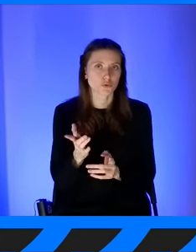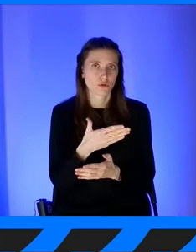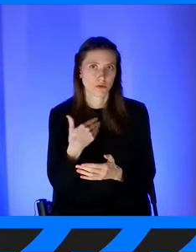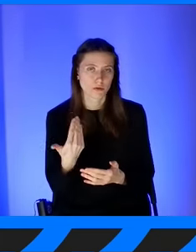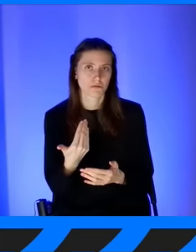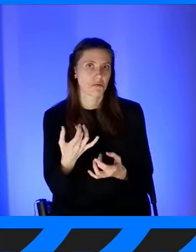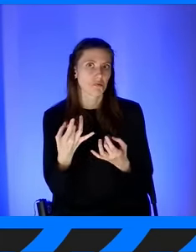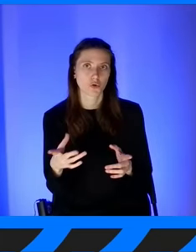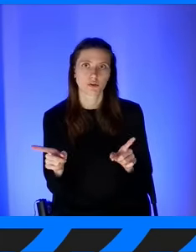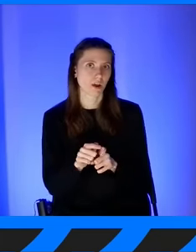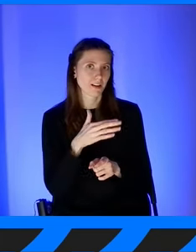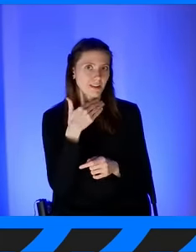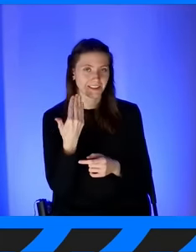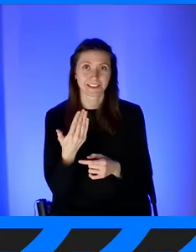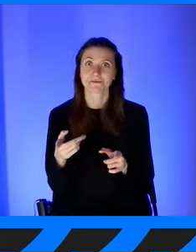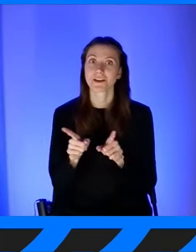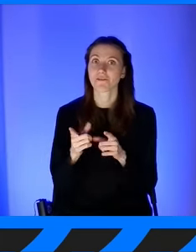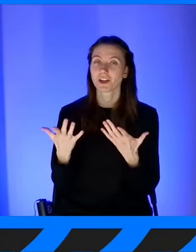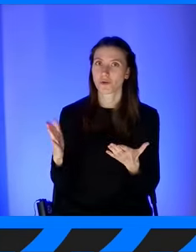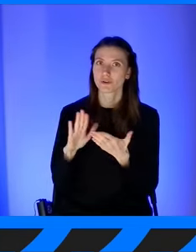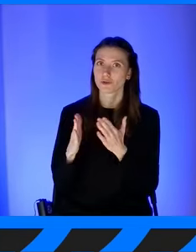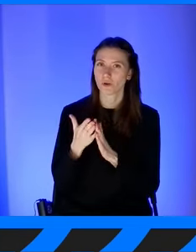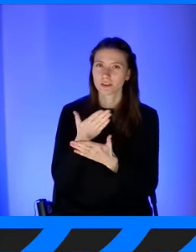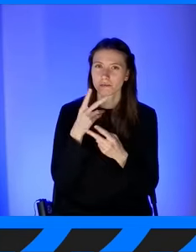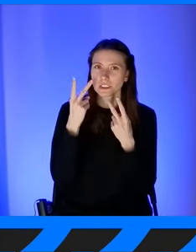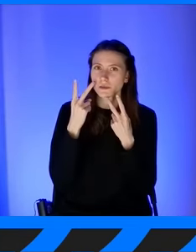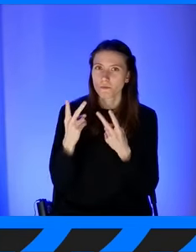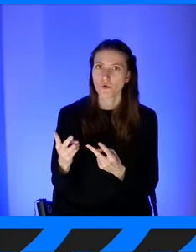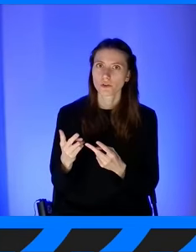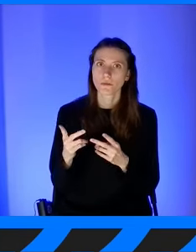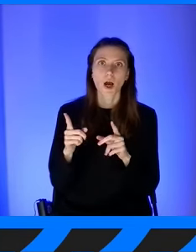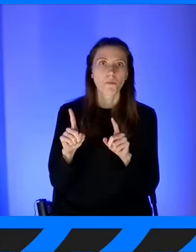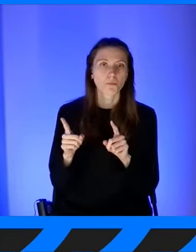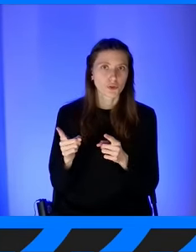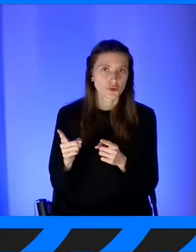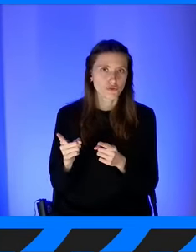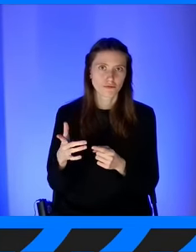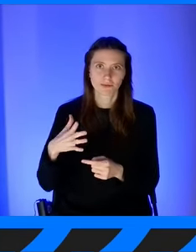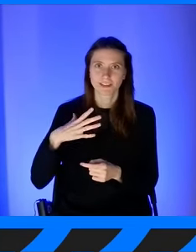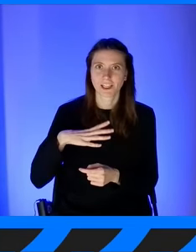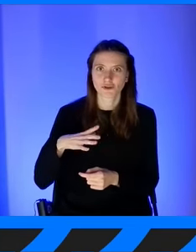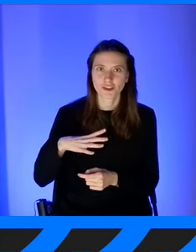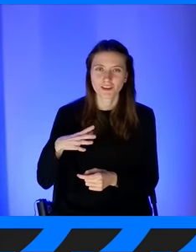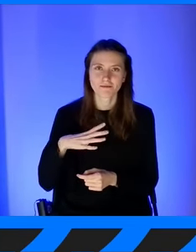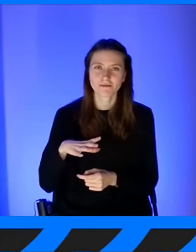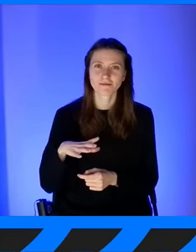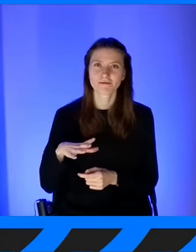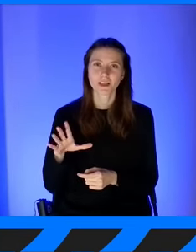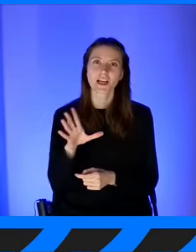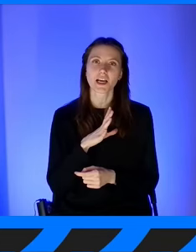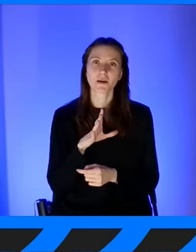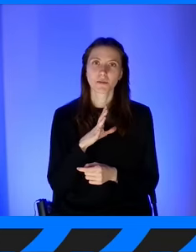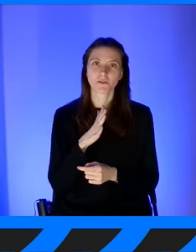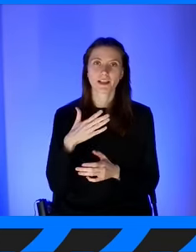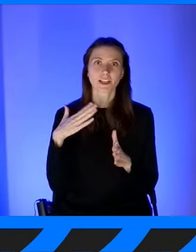типа так не хотим А здесь смотрим то есть на то почему э зачем да то есть и иногда да то есть